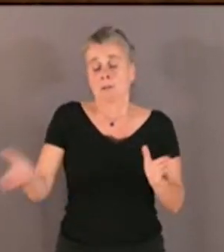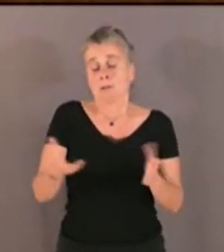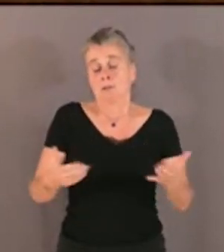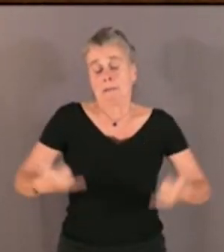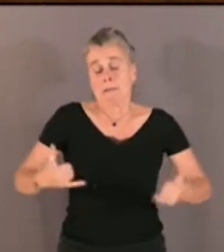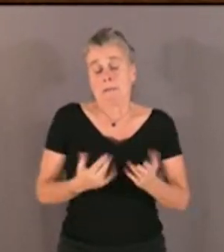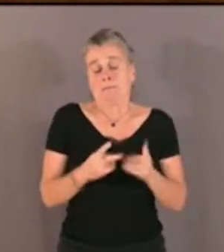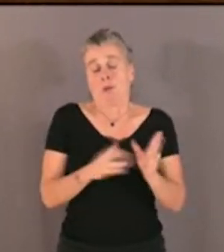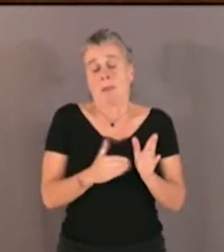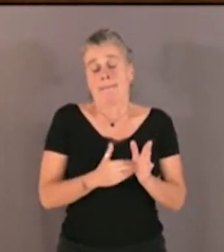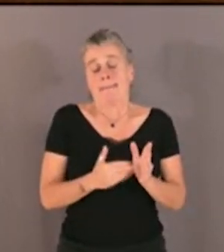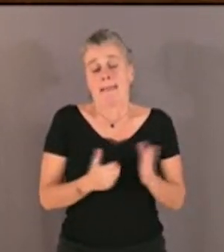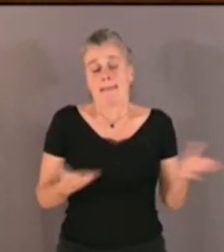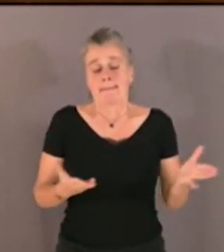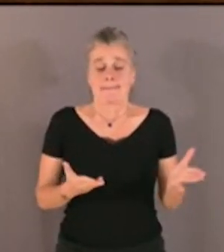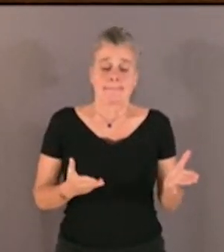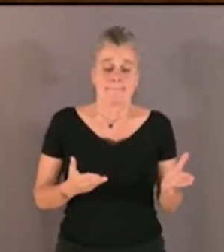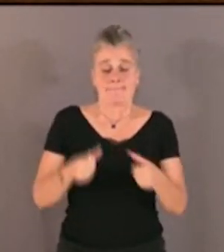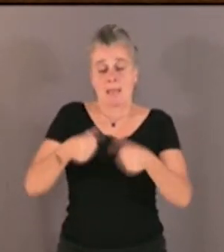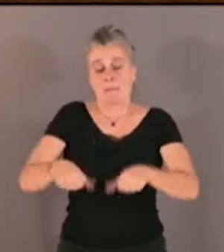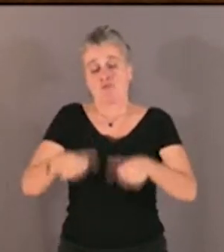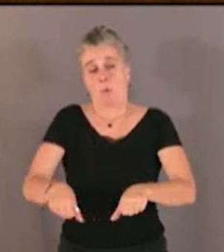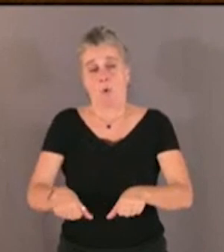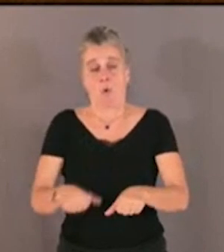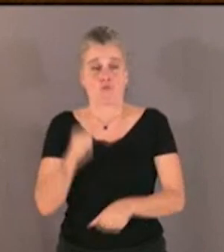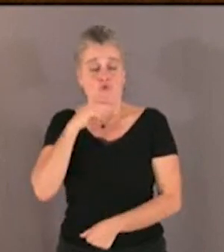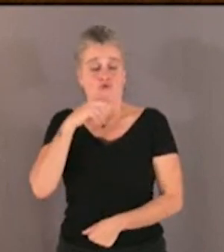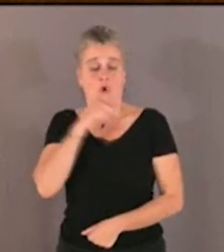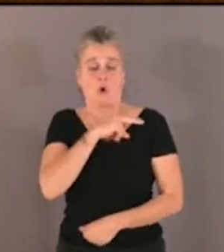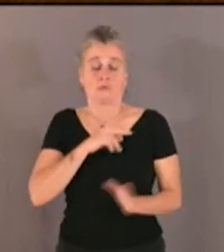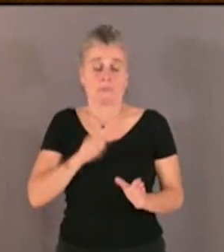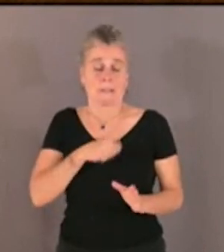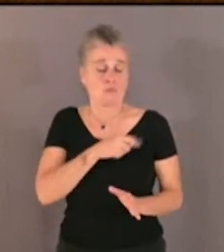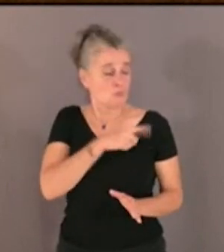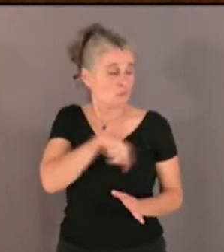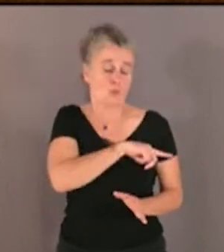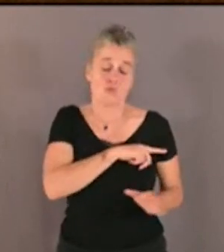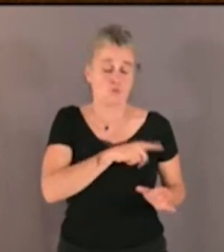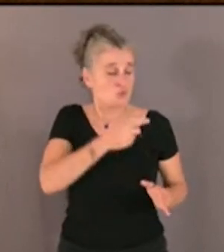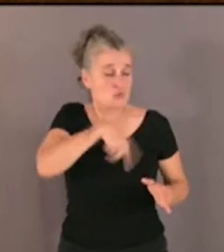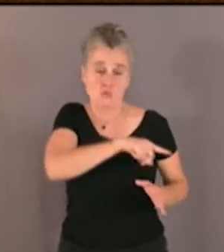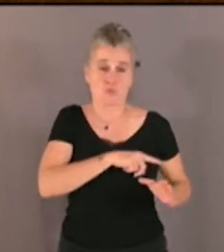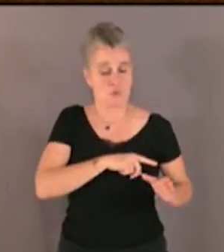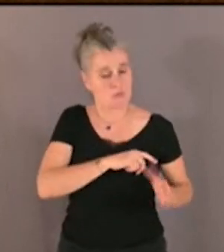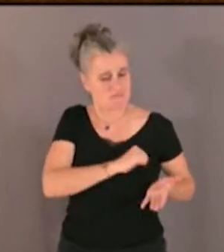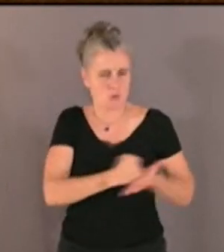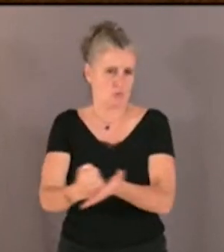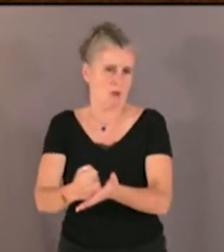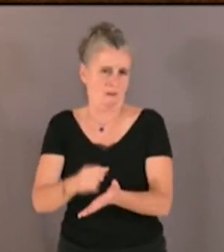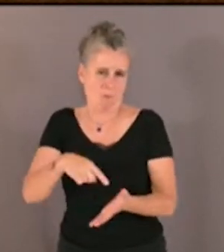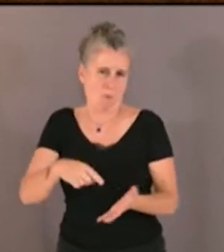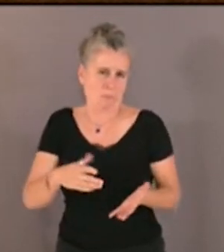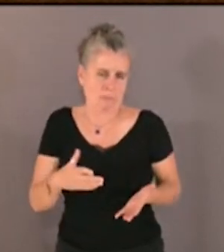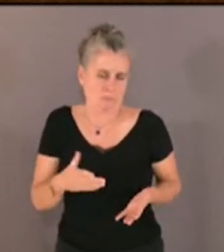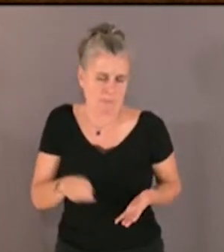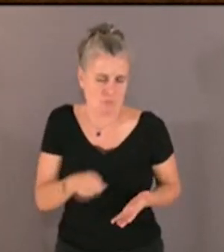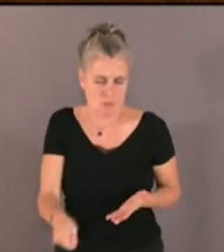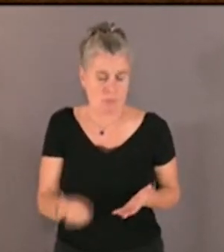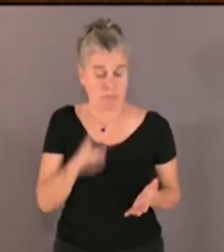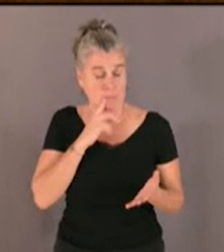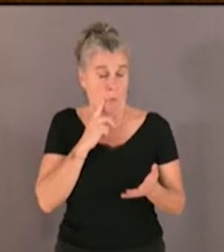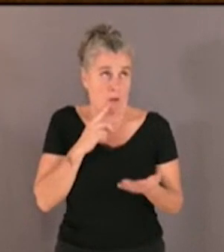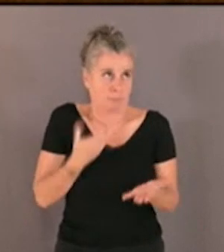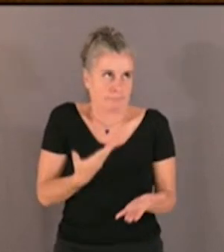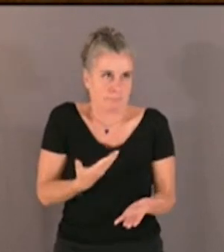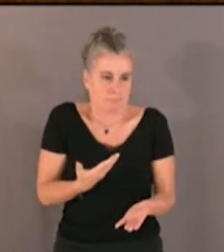ville mérite notre soutien unanime. Je dirais mérite parce que tout simplement c'est amplement